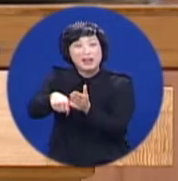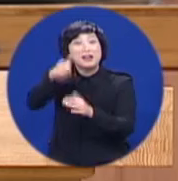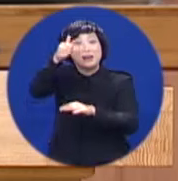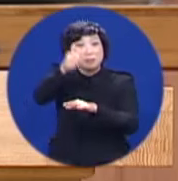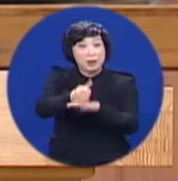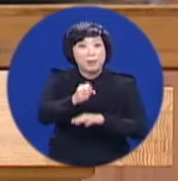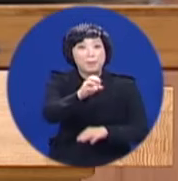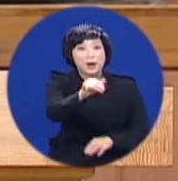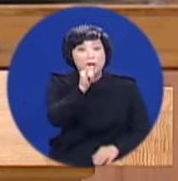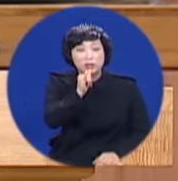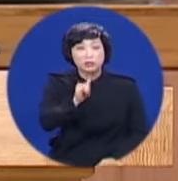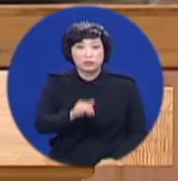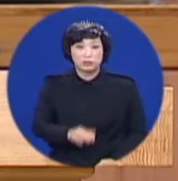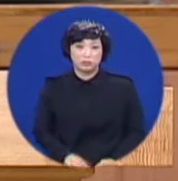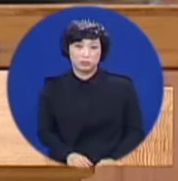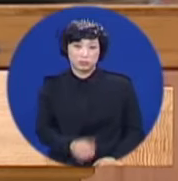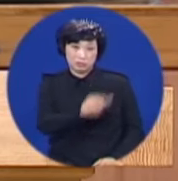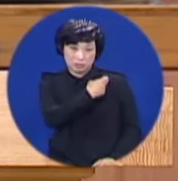마지막 말씀하셔요.